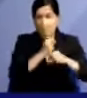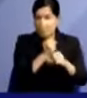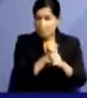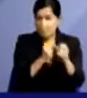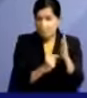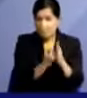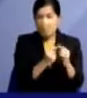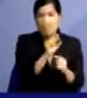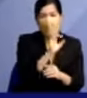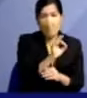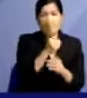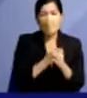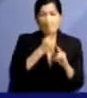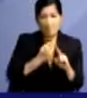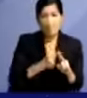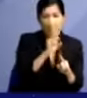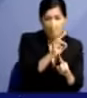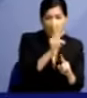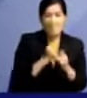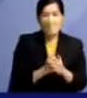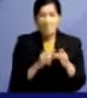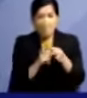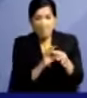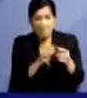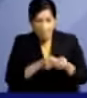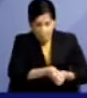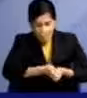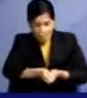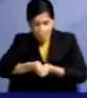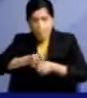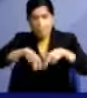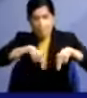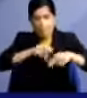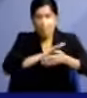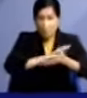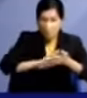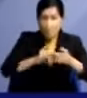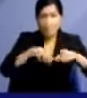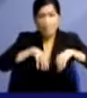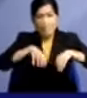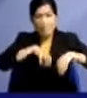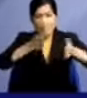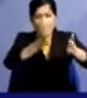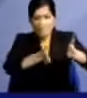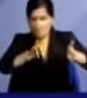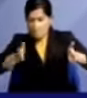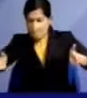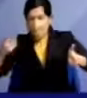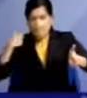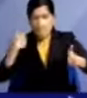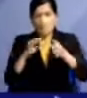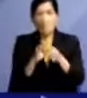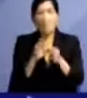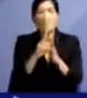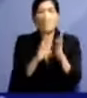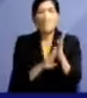กฎาคมที่ผ่านมาแล้วค่ะทั้งในส่วนของการทำความสะอาดพื้นที่การจัดผนังกั้นการเตรียมระบบสาธารณูปโภค